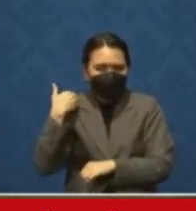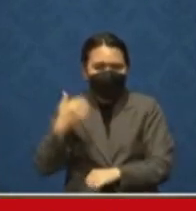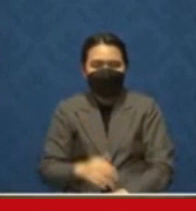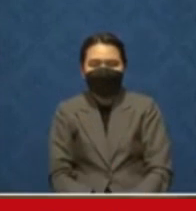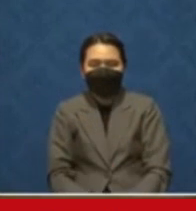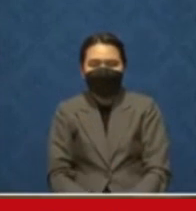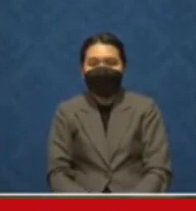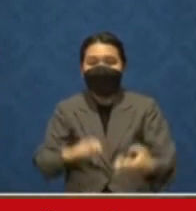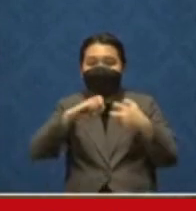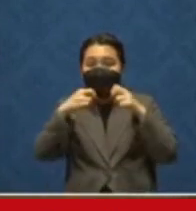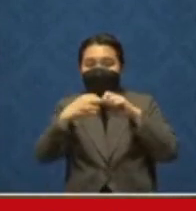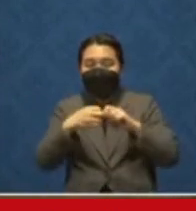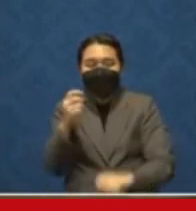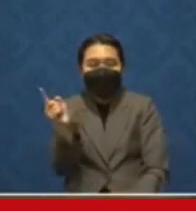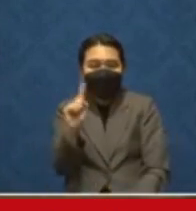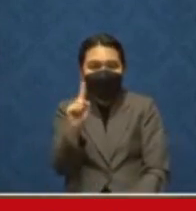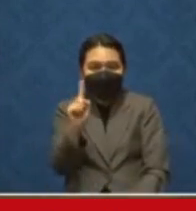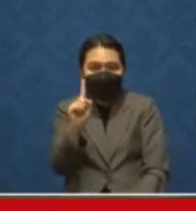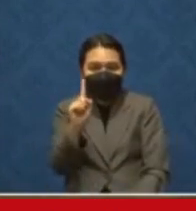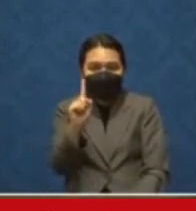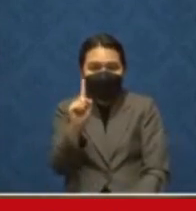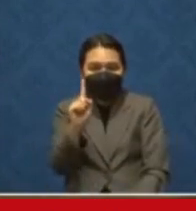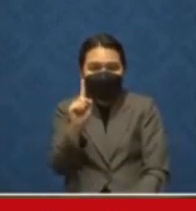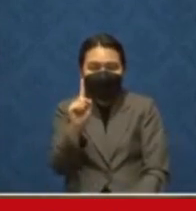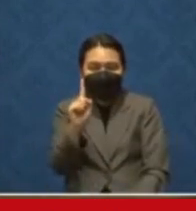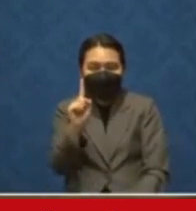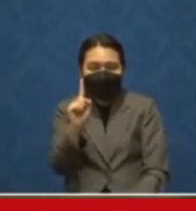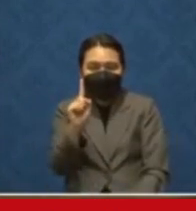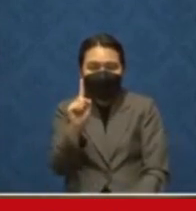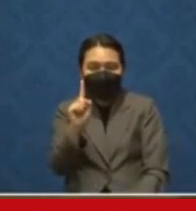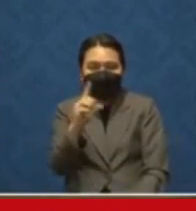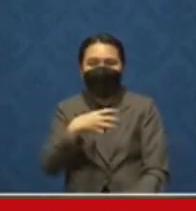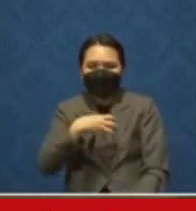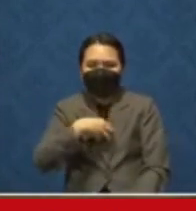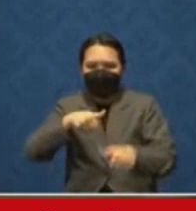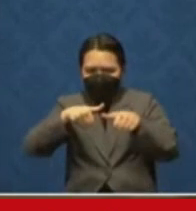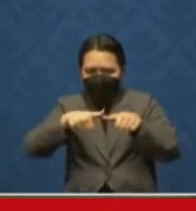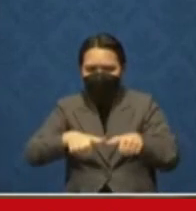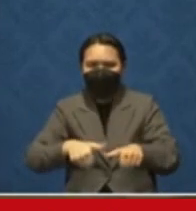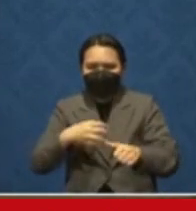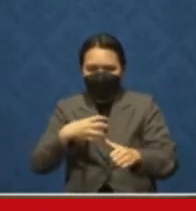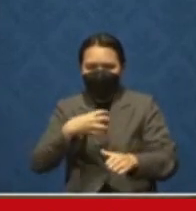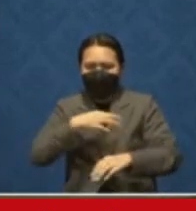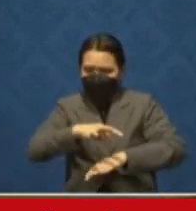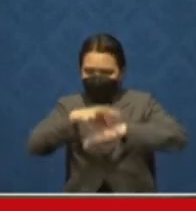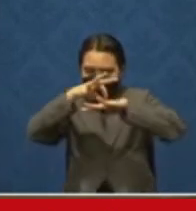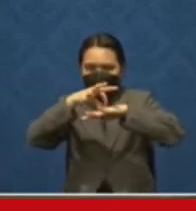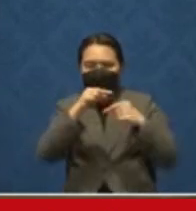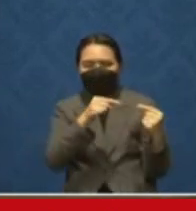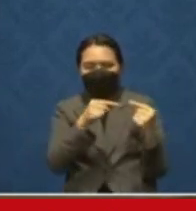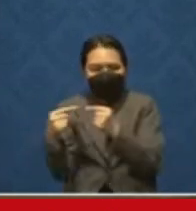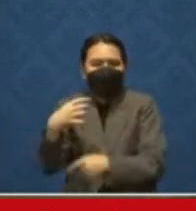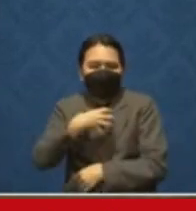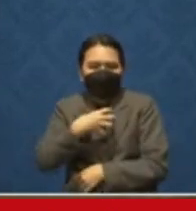ต้องมีบิดทำท่าว่าจะมีปัญหาอีกนะเดือนสิงหาคมก็ทำได้ว่าจะมีปัญหากันอยู่มี